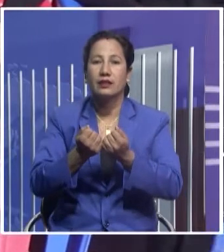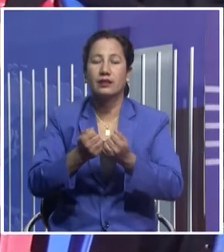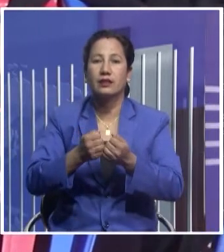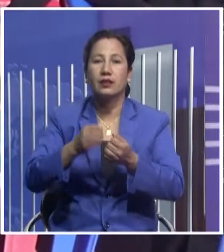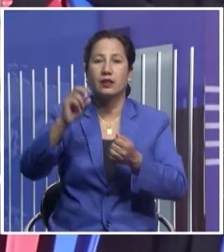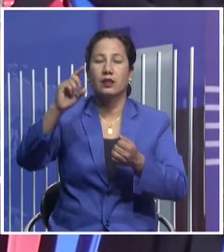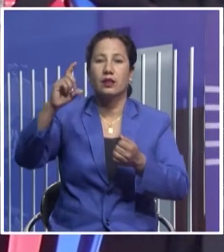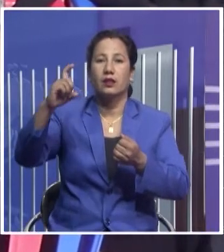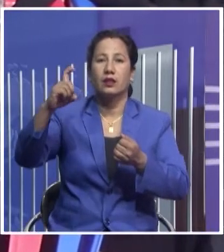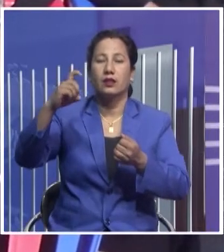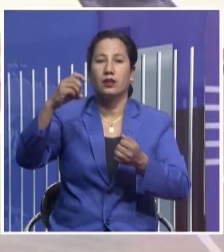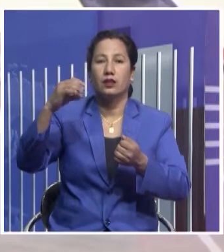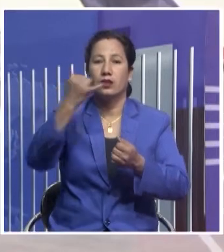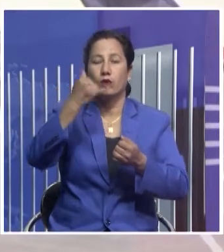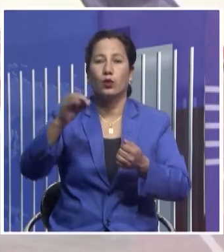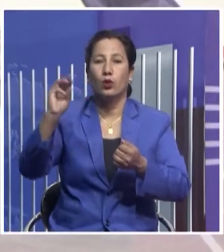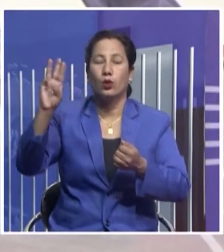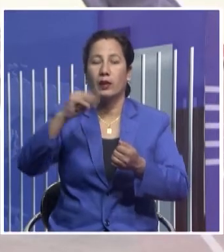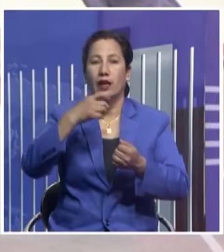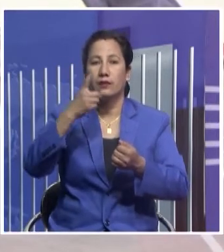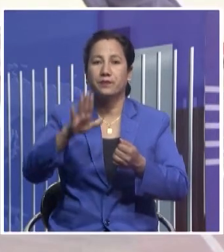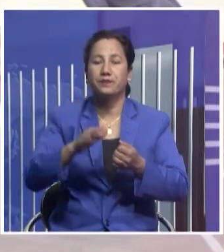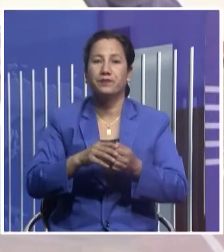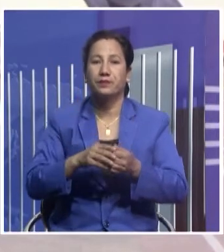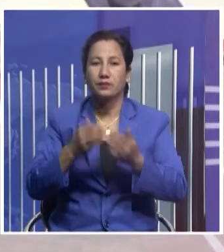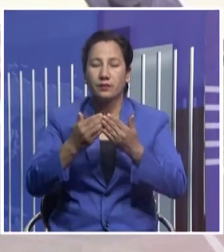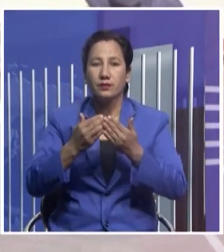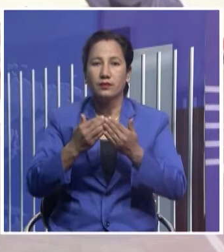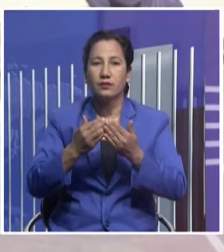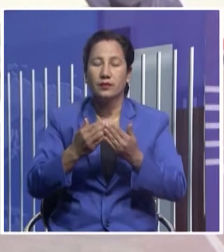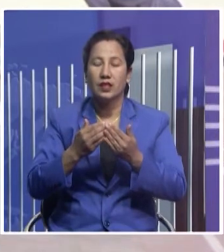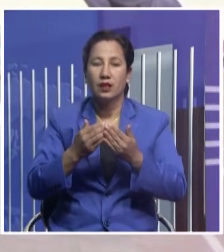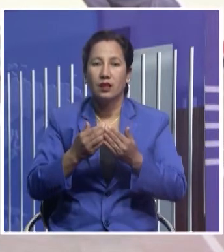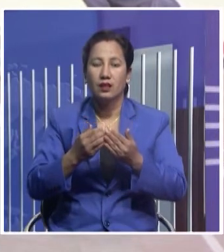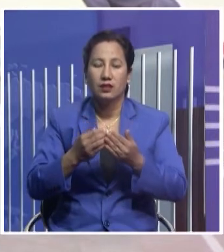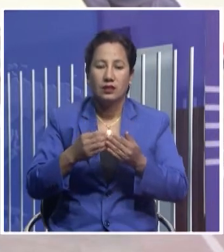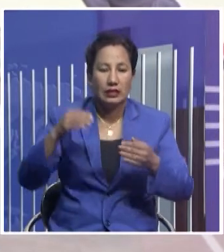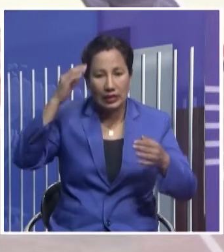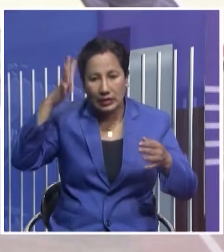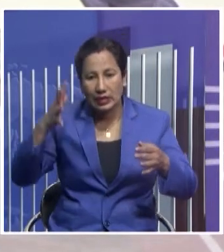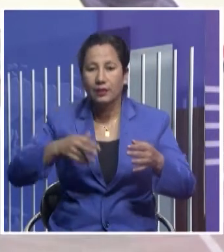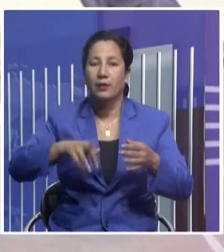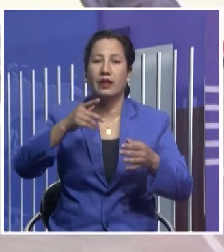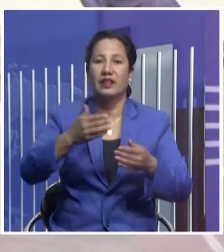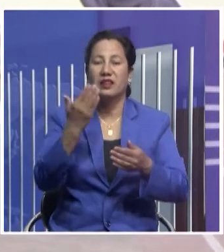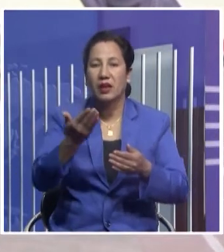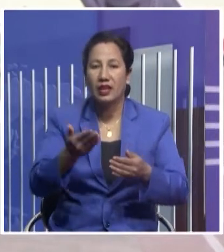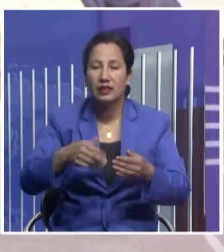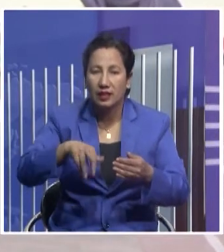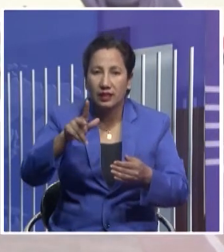गोपाल चन्द्र भट्टराईले बताउनुभयो। विद्यालयमा नजाँदाखेरि बच्चाहरू फुर्सदिला भएर जथाभावी हिँड्ने, माग्दै हिँड्ने